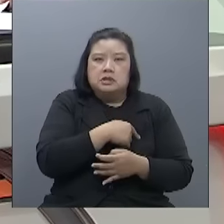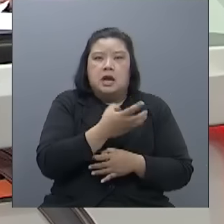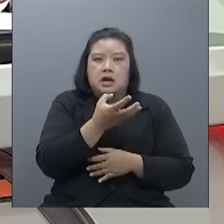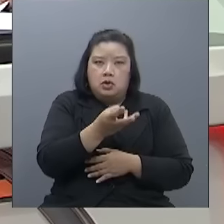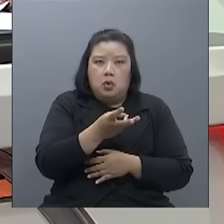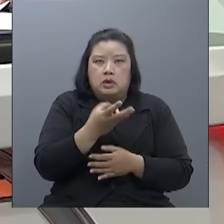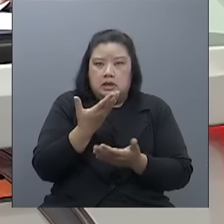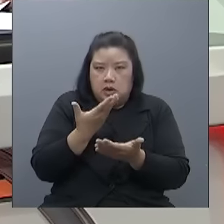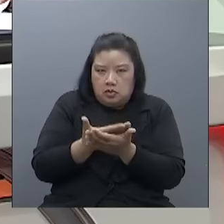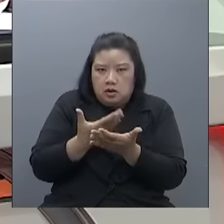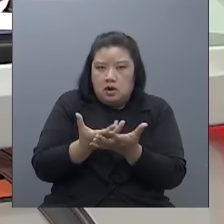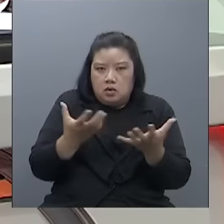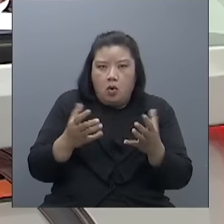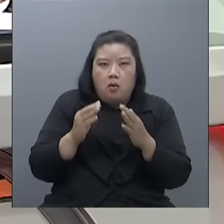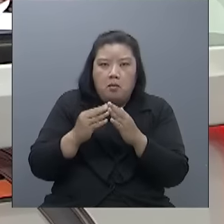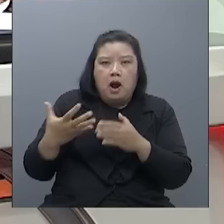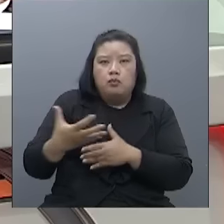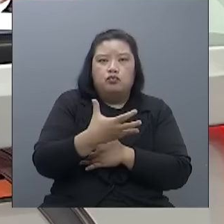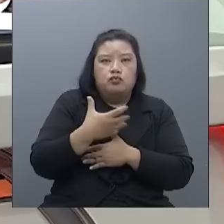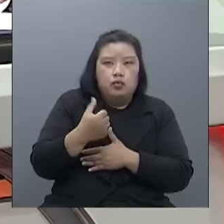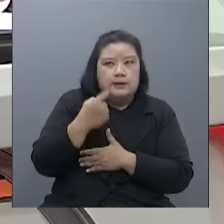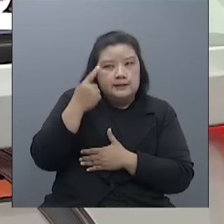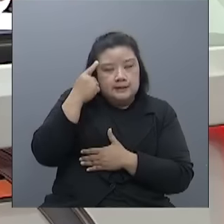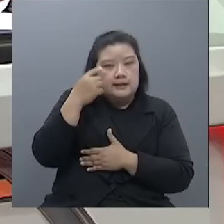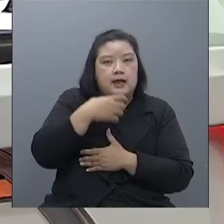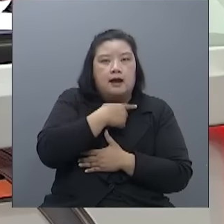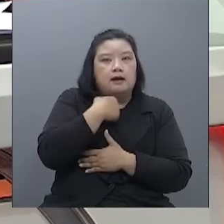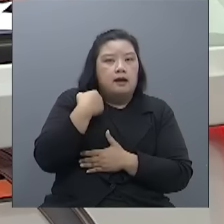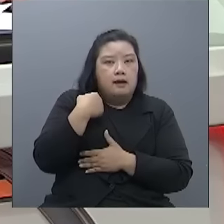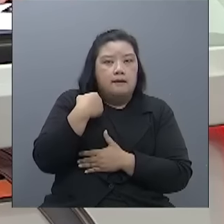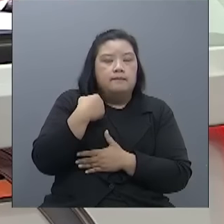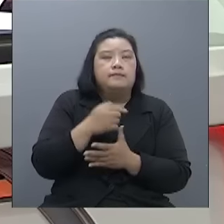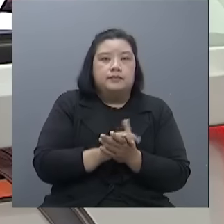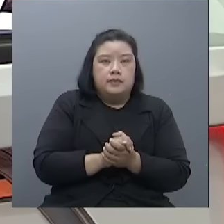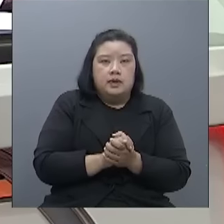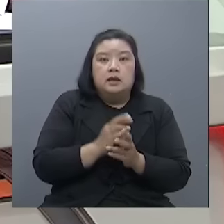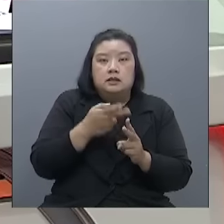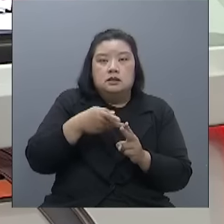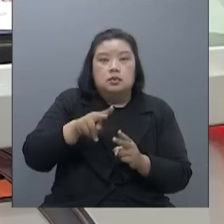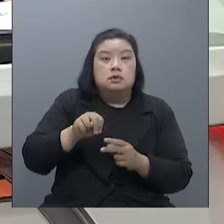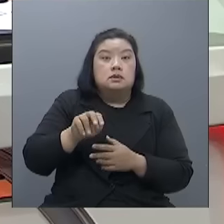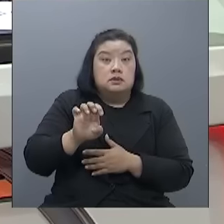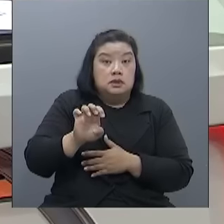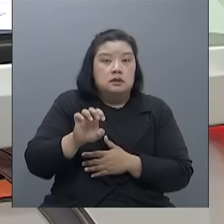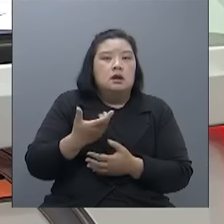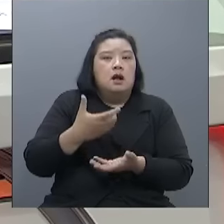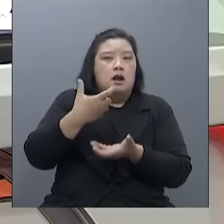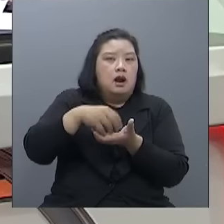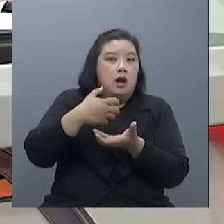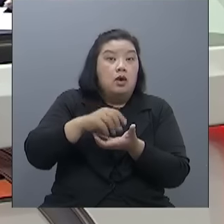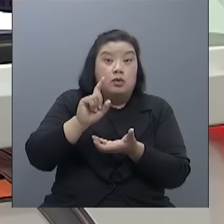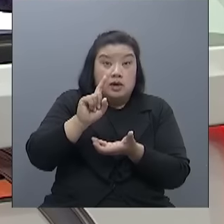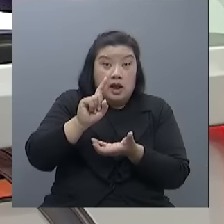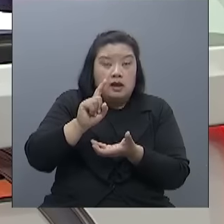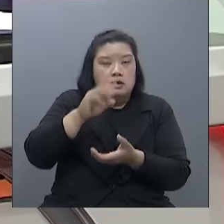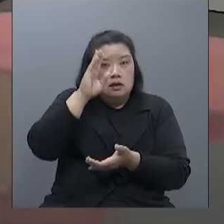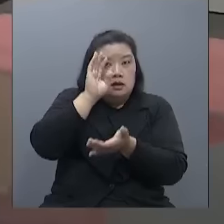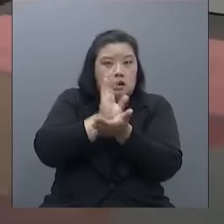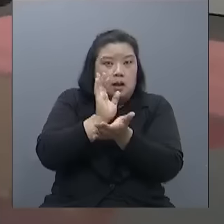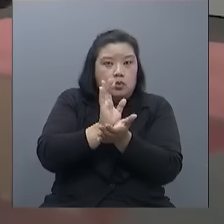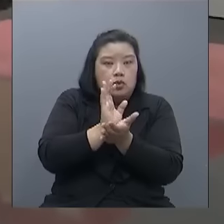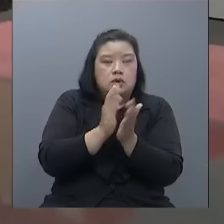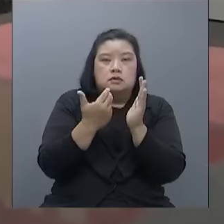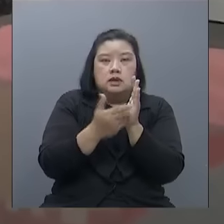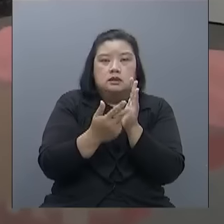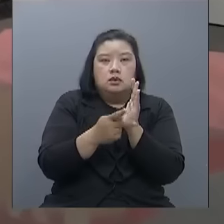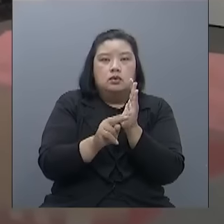พย์สินและมรดกค่ะจึงได้วางแผนก่อเหตุขึ้นคุณพจนีสายกระจ่างเกาะติดความคืบหน้าอยู่ที่สถานีตำรวจภูธรพังโคนที่สก